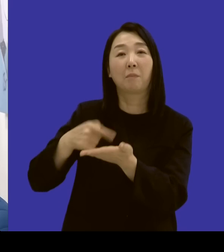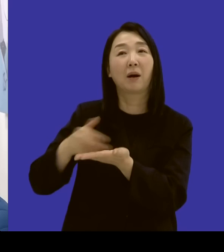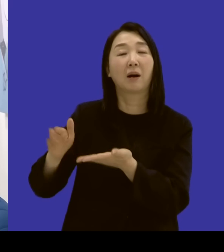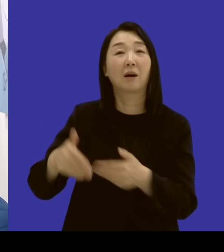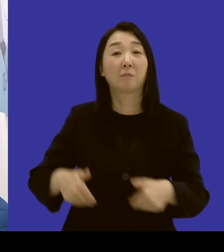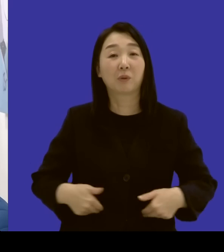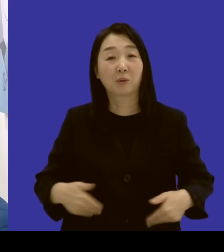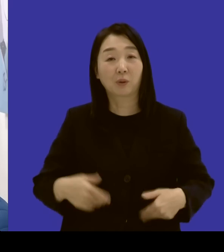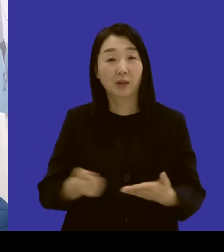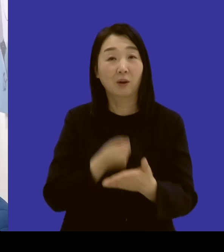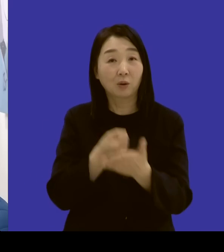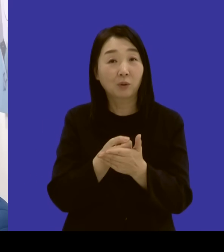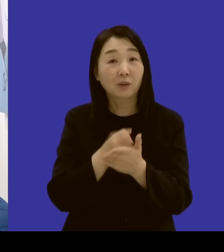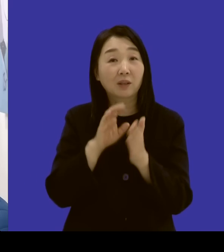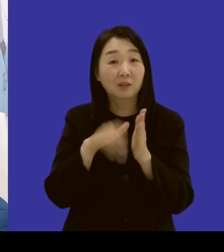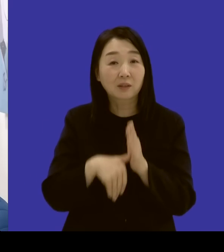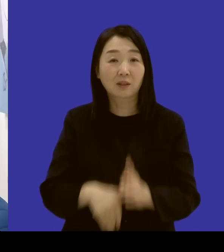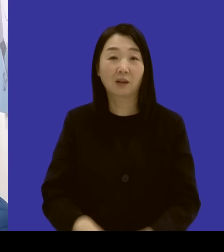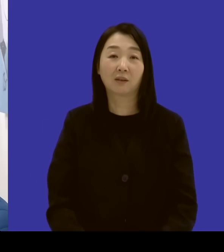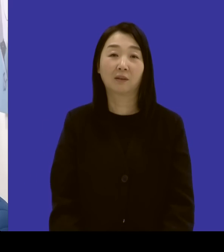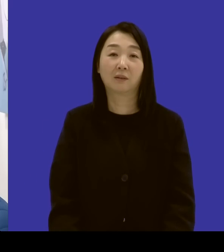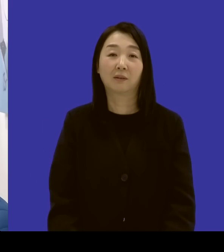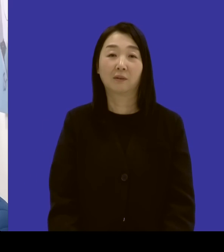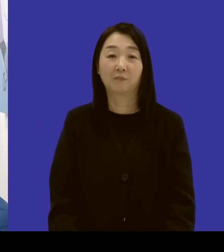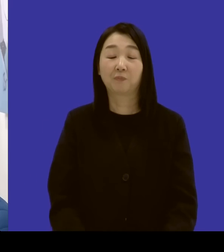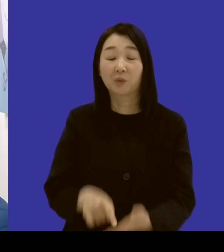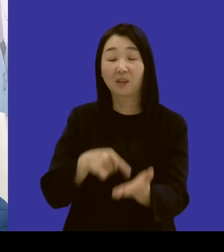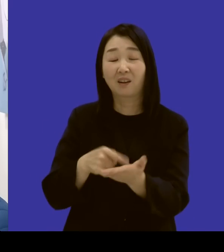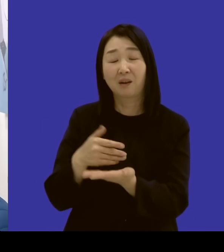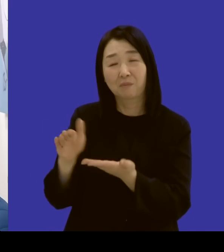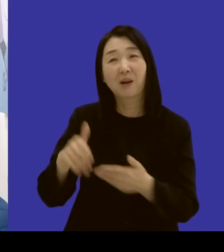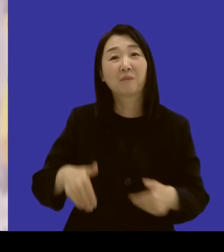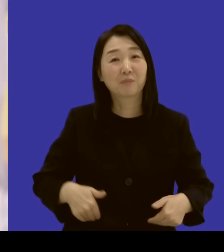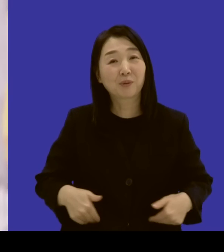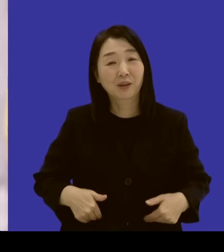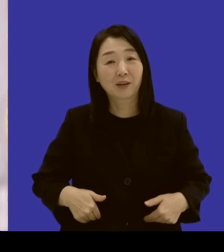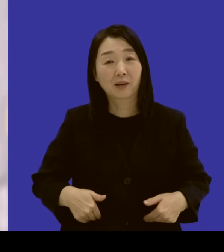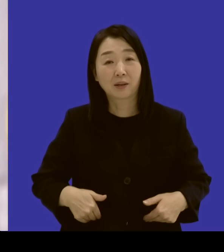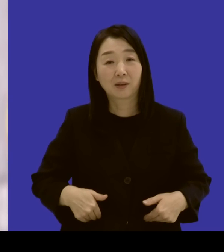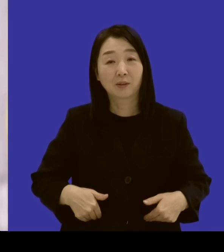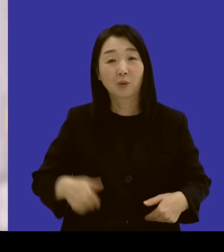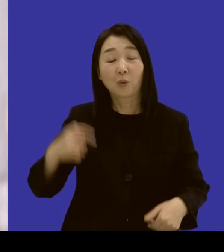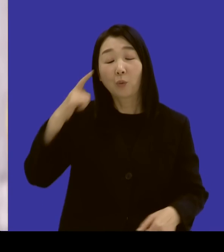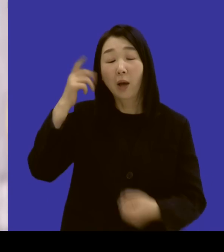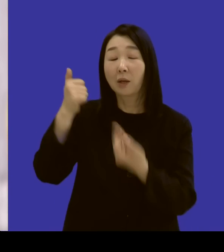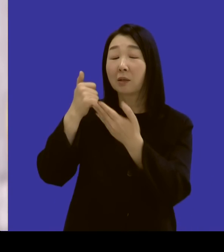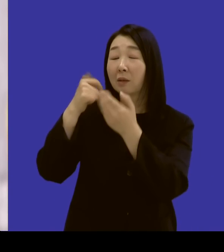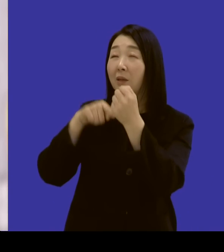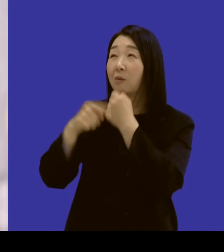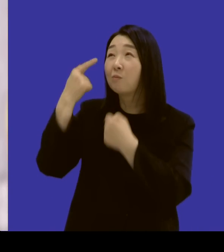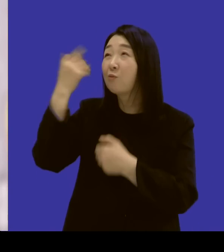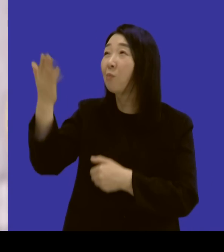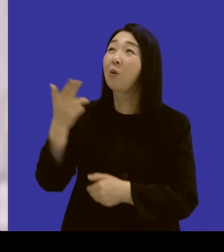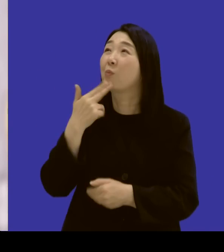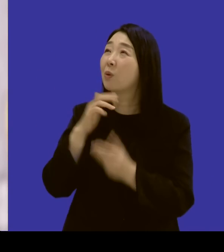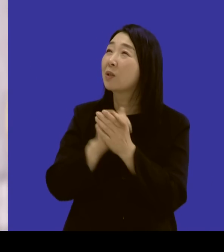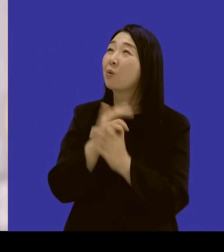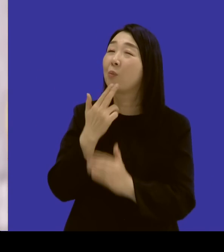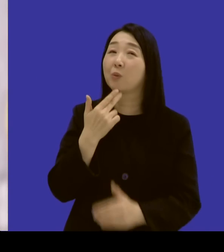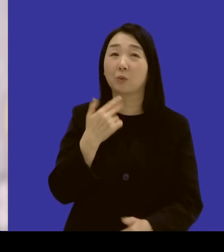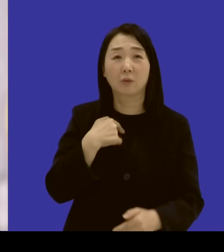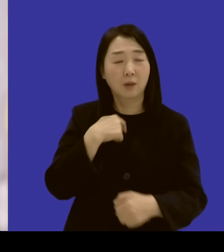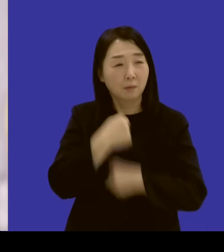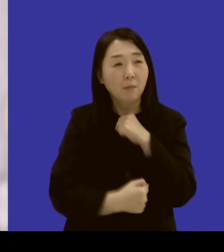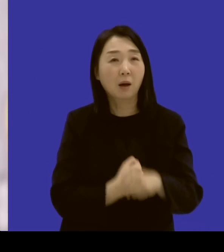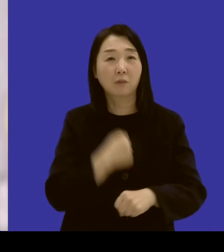어떤 작정을 했을 때 그리고 그게 대가. 그렇죠. 예. 대가죠. 사실은 여쭤보지 않았고 네, 네. 기도하지 않았고 제